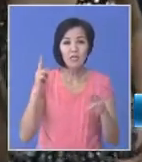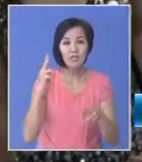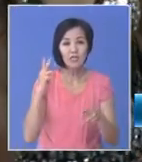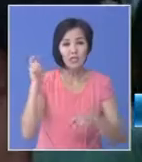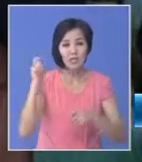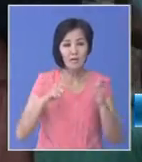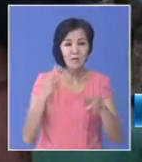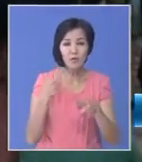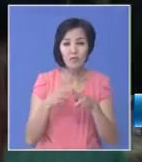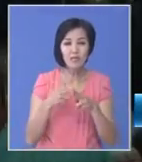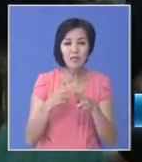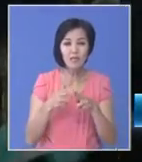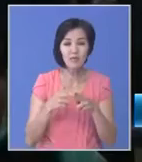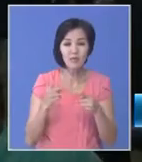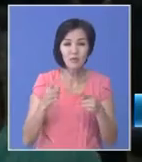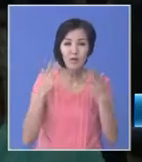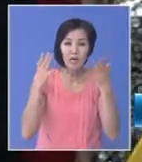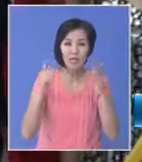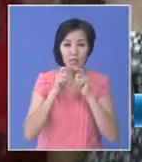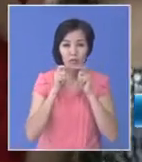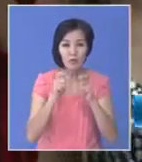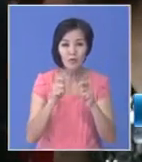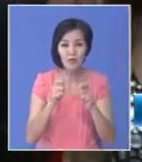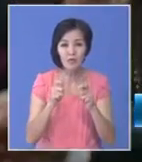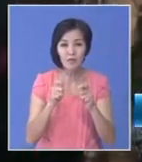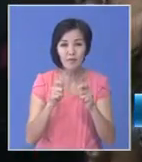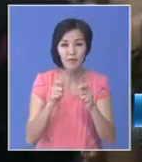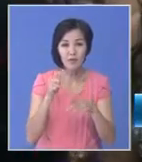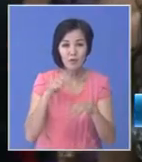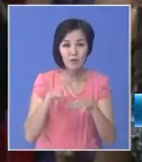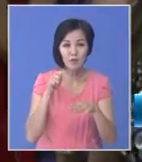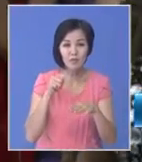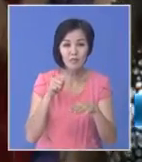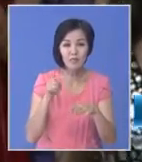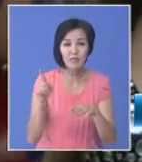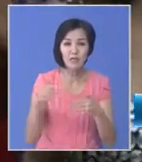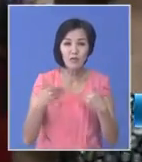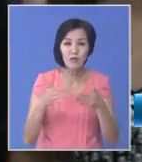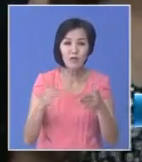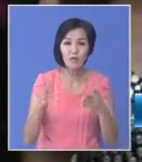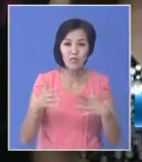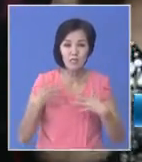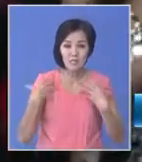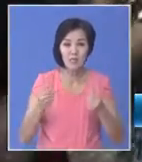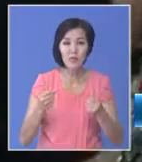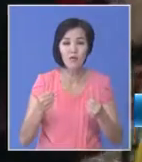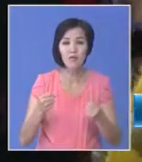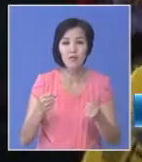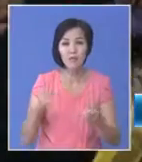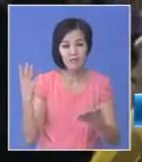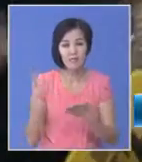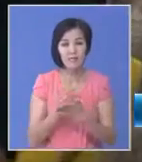күн бізге. Барша осы семірге бітіріп атқан жас түлектерге тек қана сәттілік тілейміз. Денсаулығы мықты.